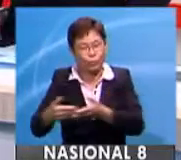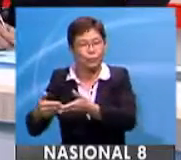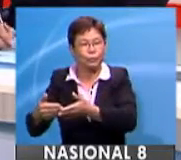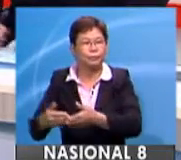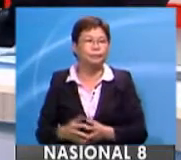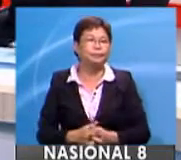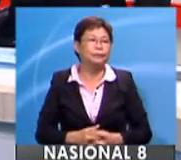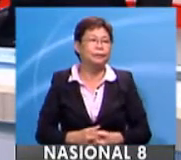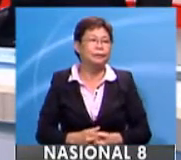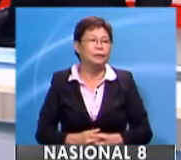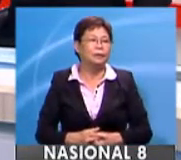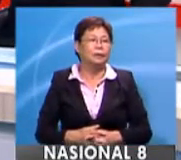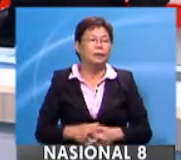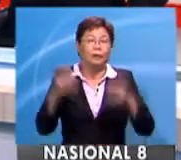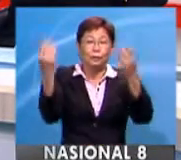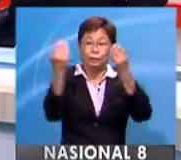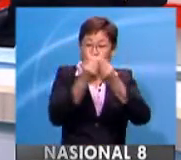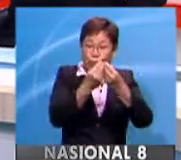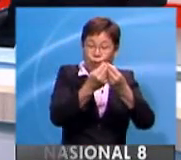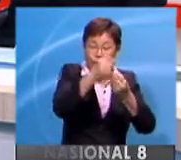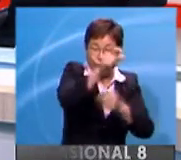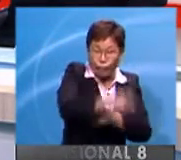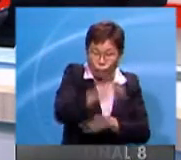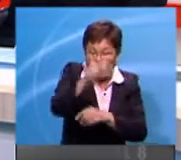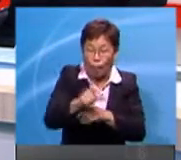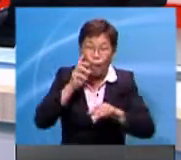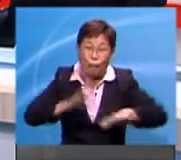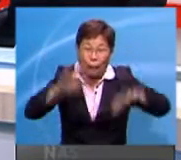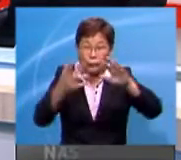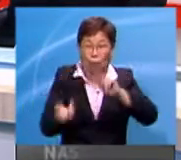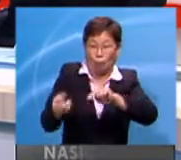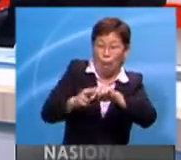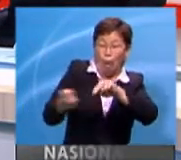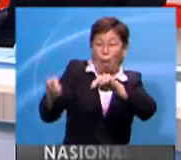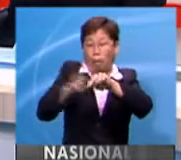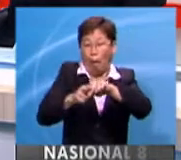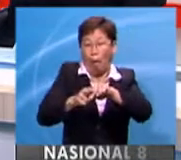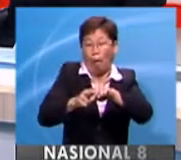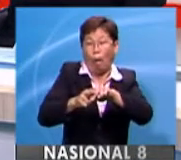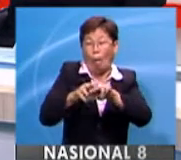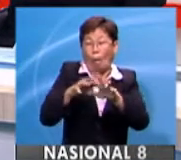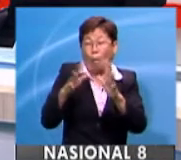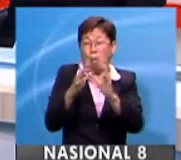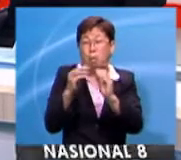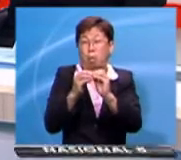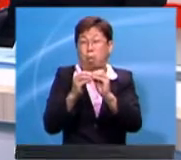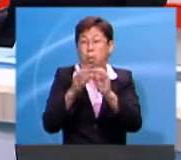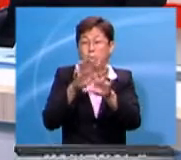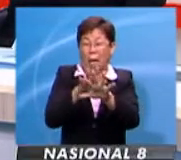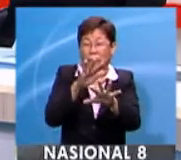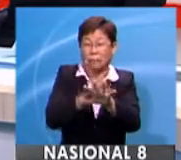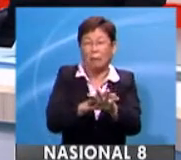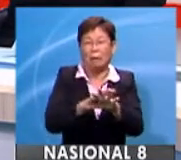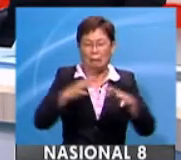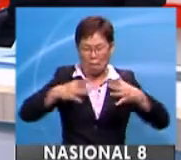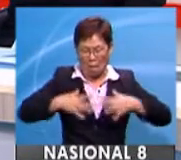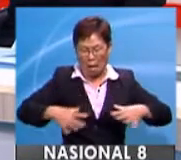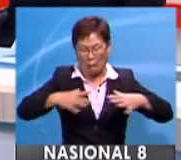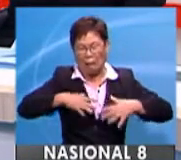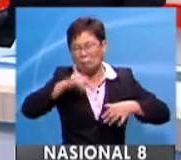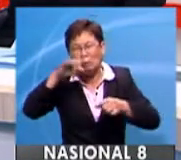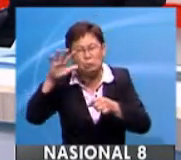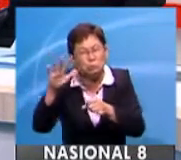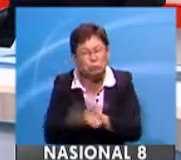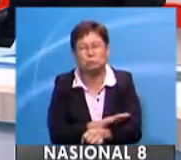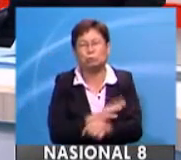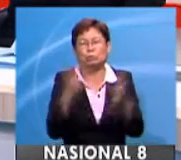Kai baik dengan jumlah penduduk terjejas yang semakin bertambah bekalan makanan dan pakaian di kota iri berkurangan selain bantuan rakyat